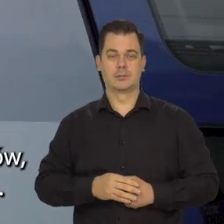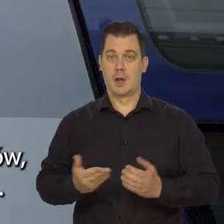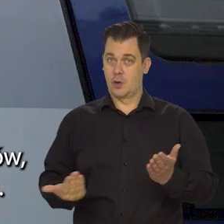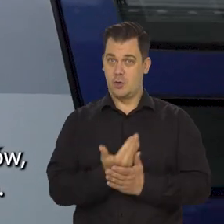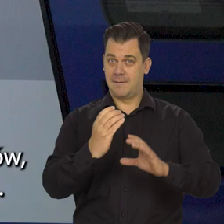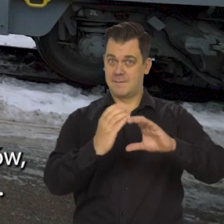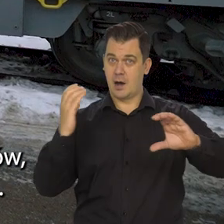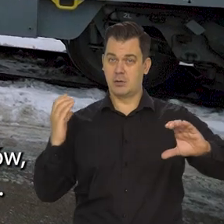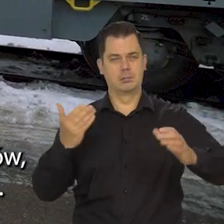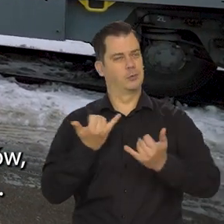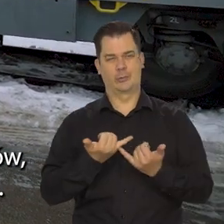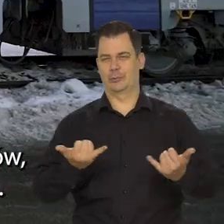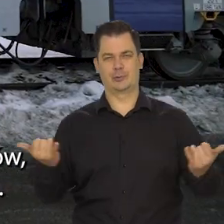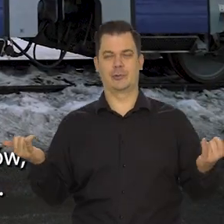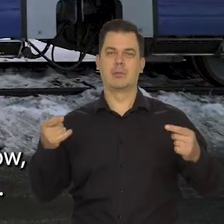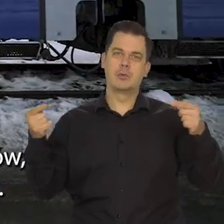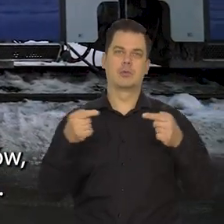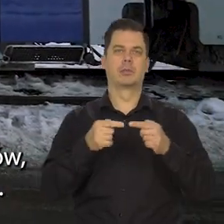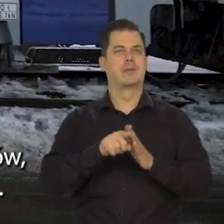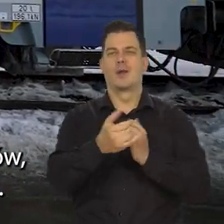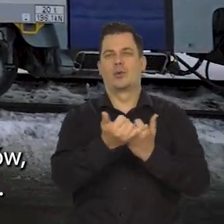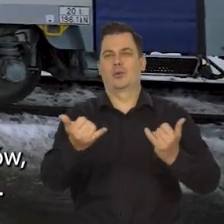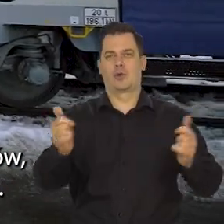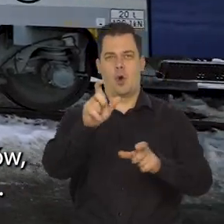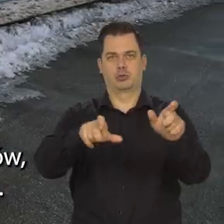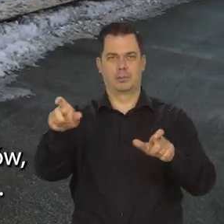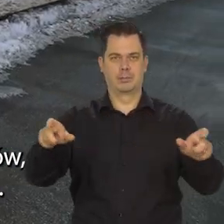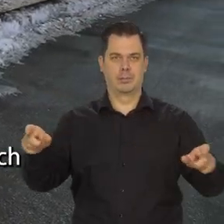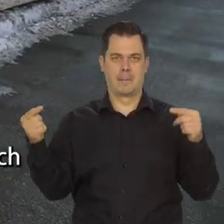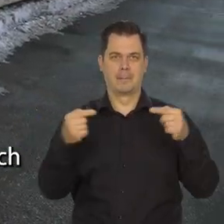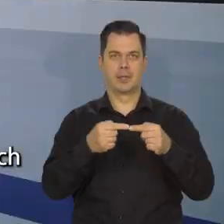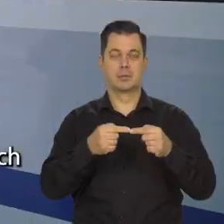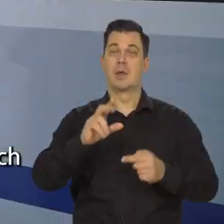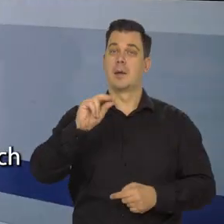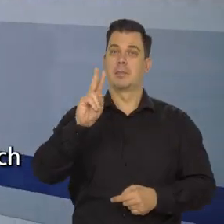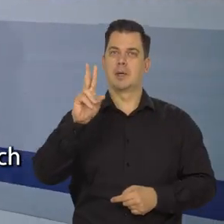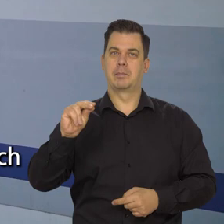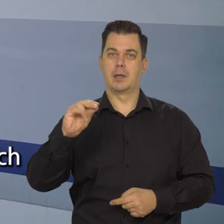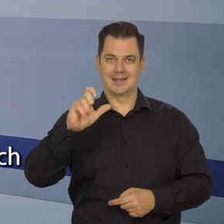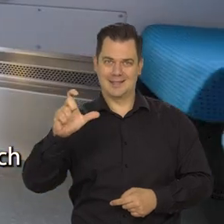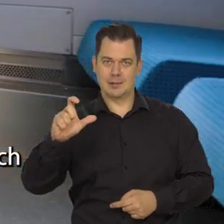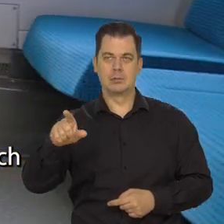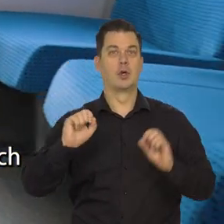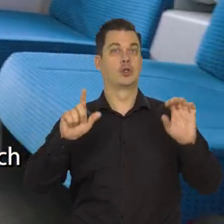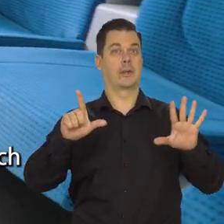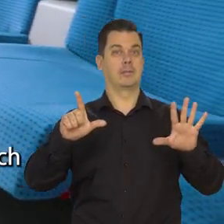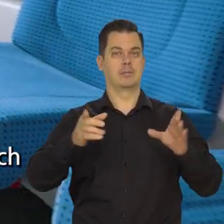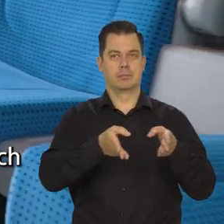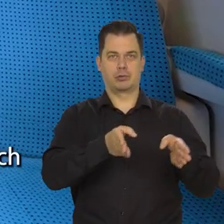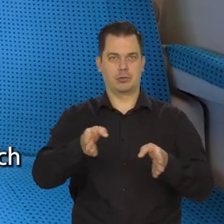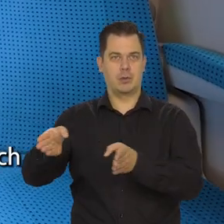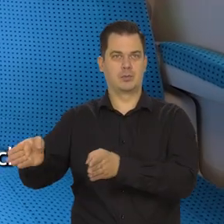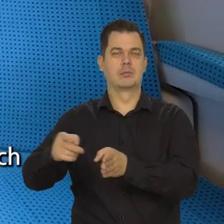nowych wagonów znalazły się różne typy pojazdów, dostosowane do zróżnicowanych potrzeb podróżnych. Flotę PKP Intercity wzmocniło 7 pojazdów przedziałowych